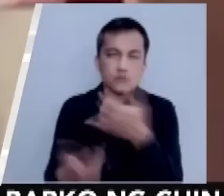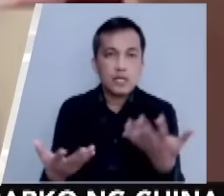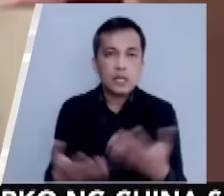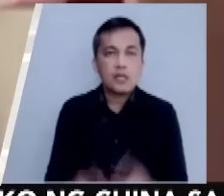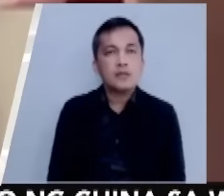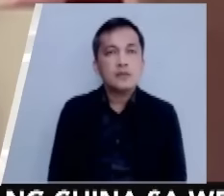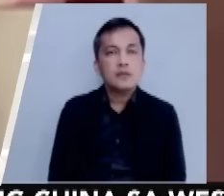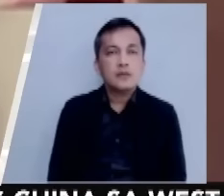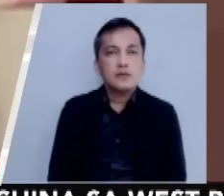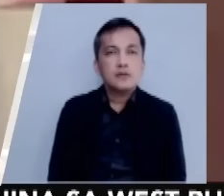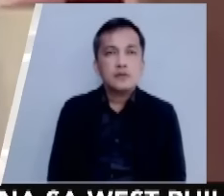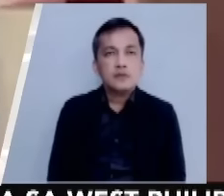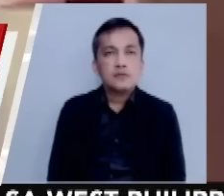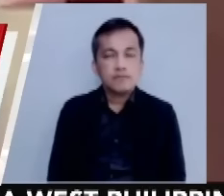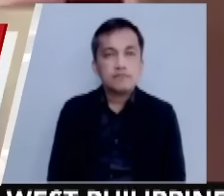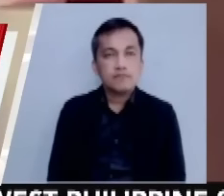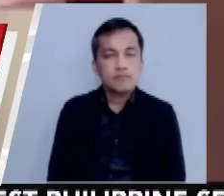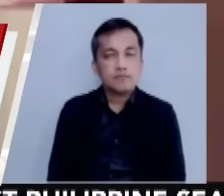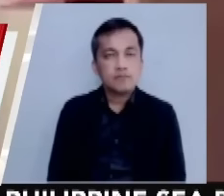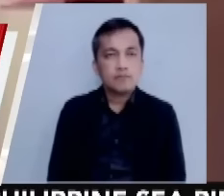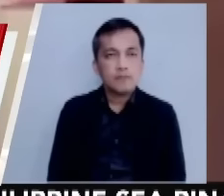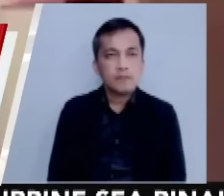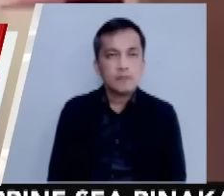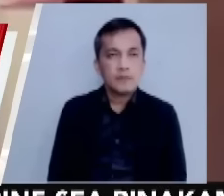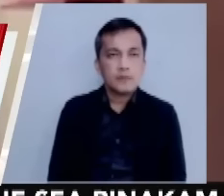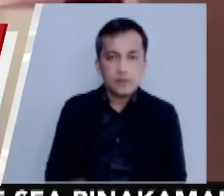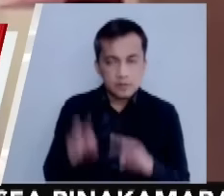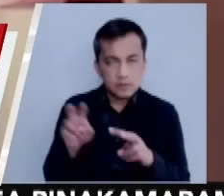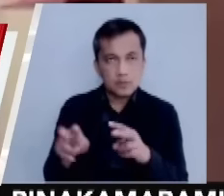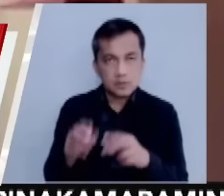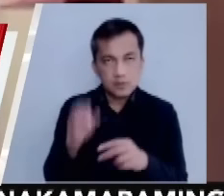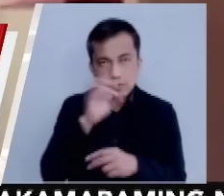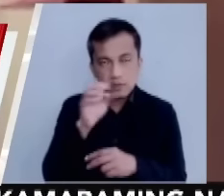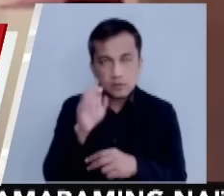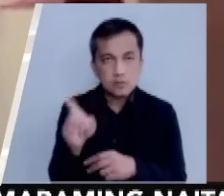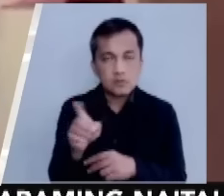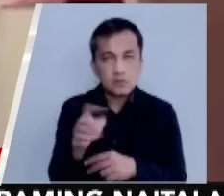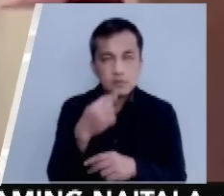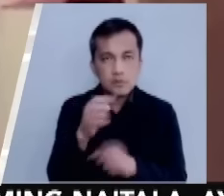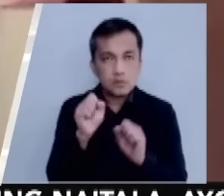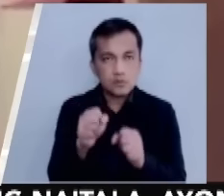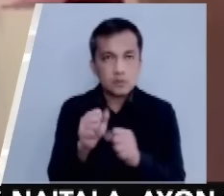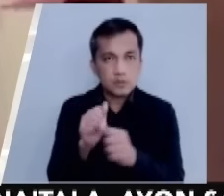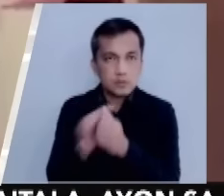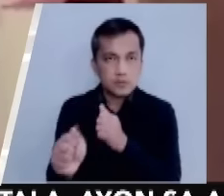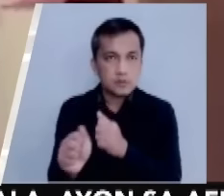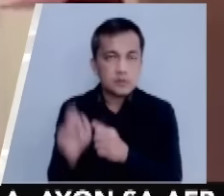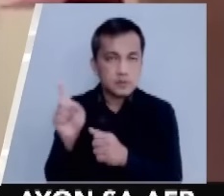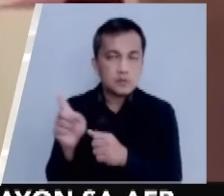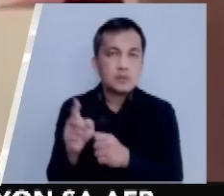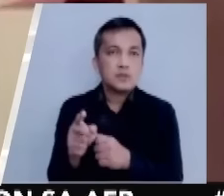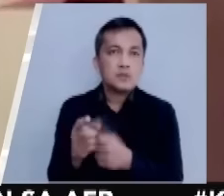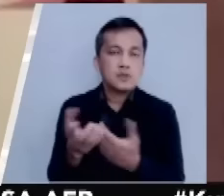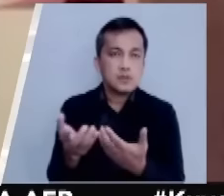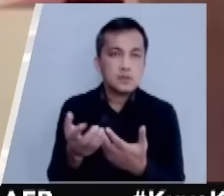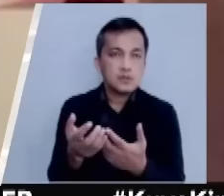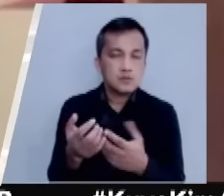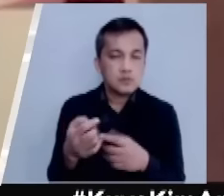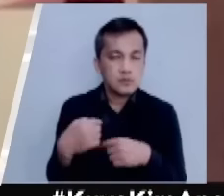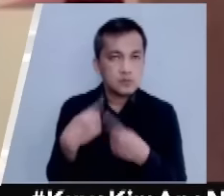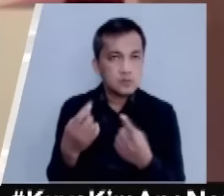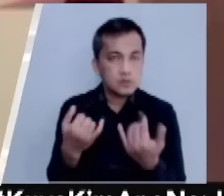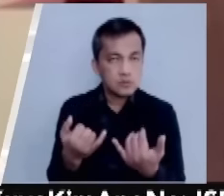So, he tried looking for James doon sa mga posibleng dinaanan ng bike ni James 2 days